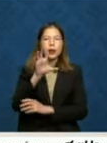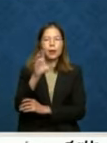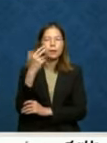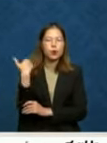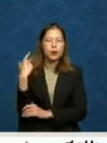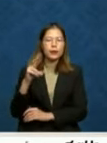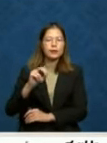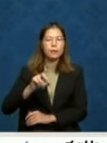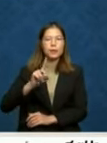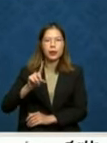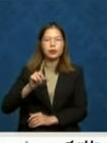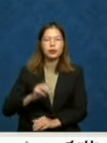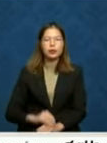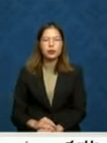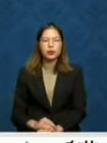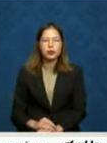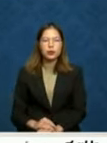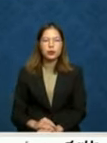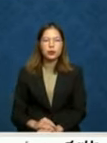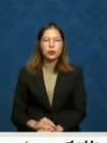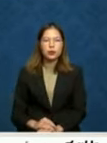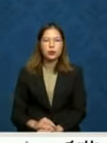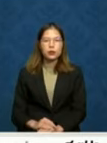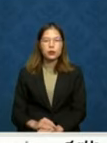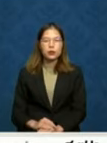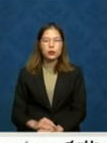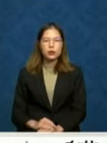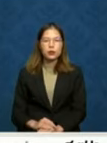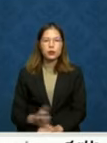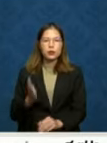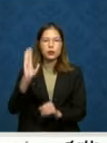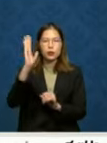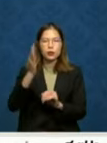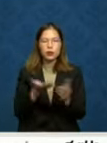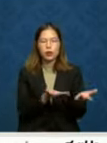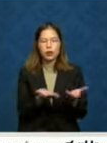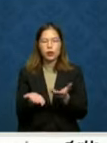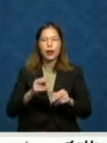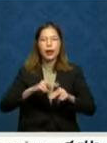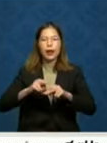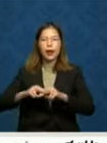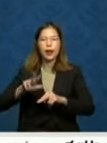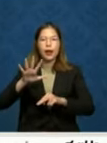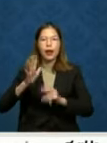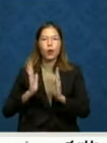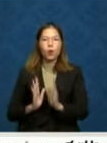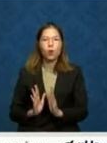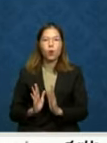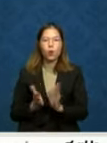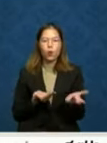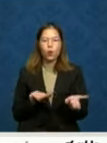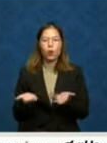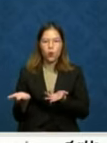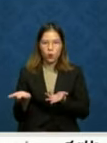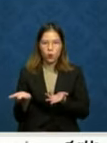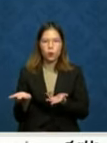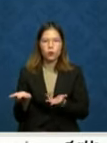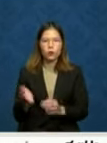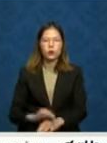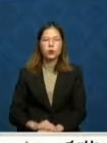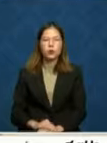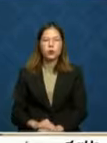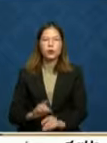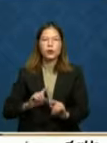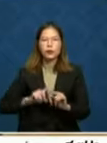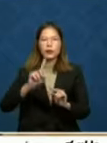31มีผู้เข้าร่วมชี้แจงทั้งสิ้น5ท่านนะครับก็ขอเชิญครับทั้ง5ท่าน